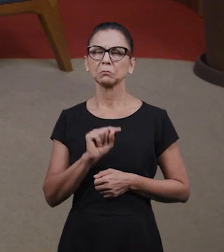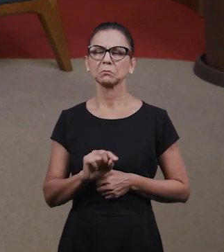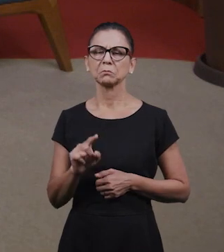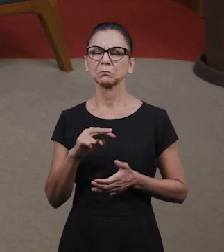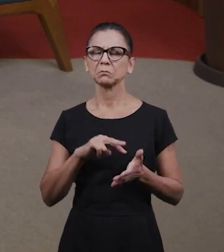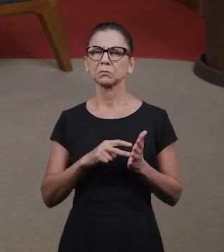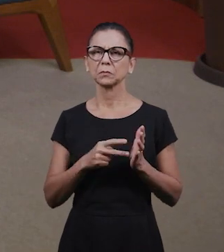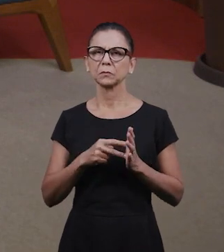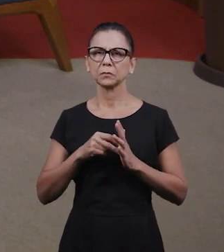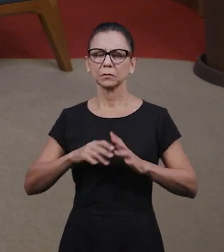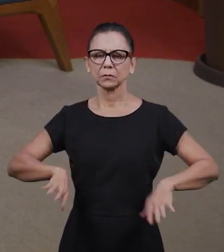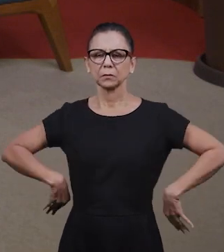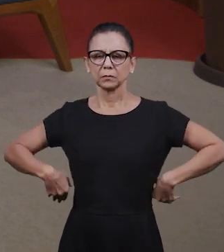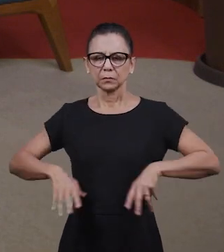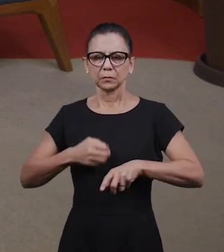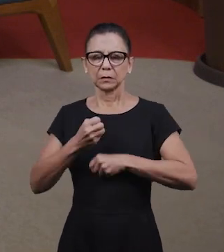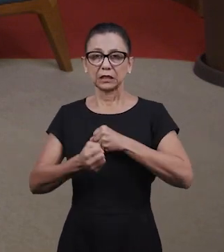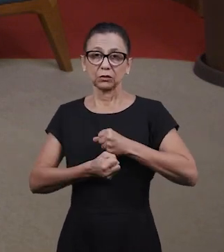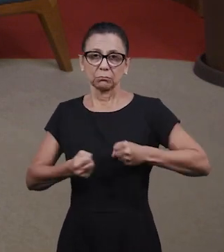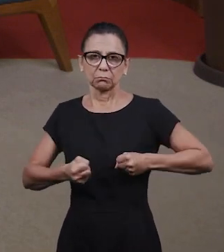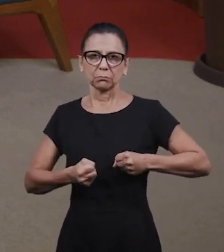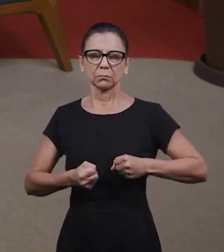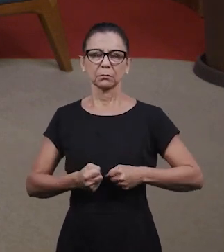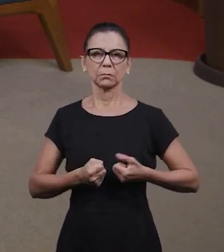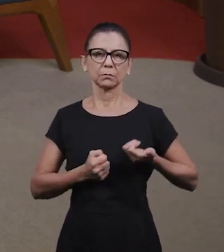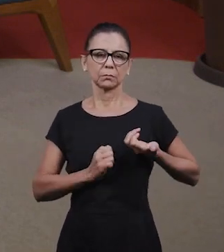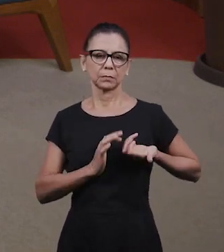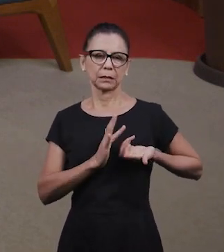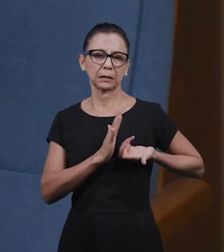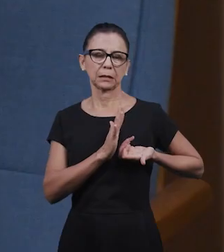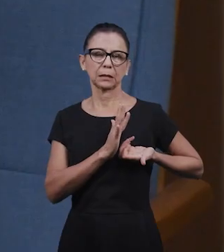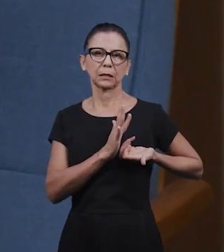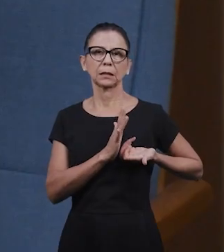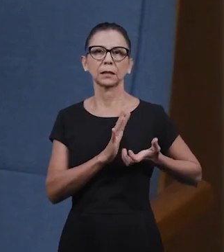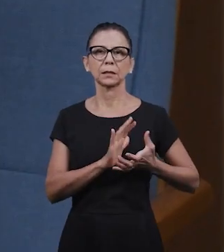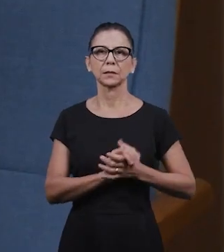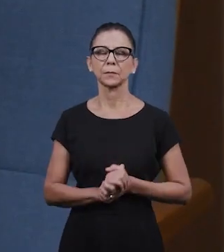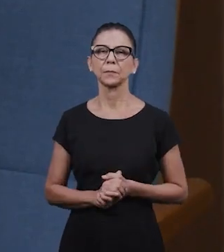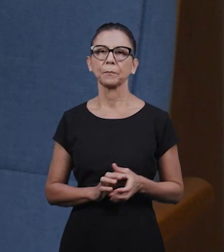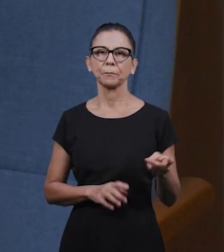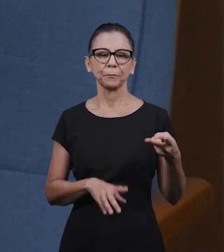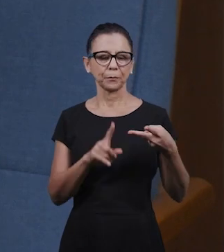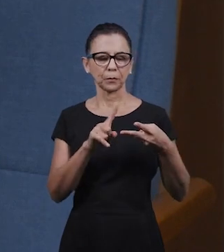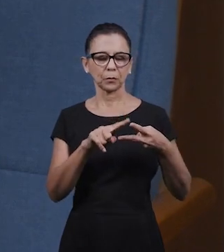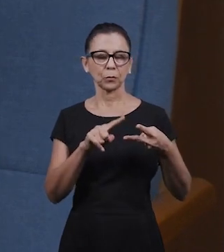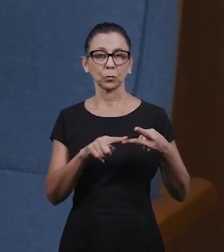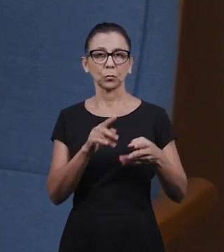Donc, ce qui signifie vos reins sains et vos lampes allumées.